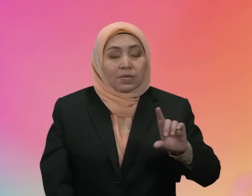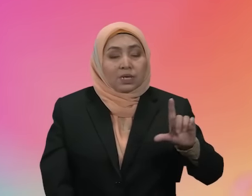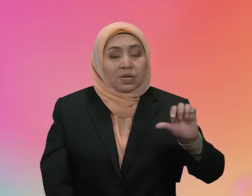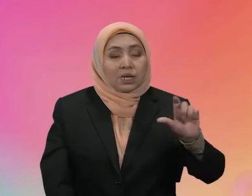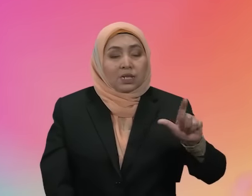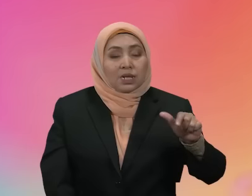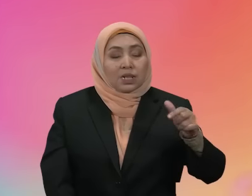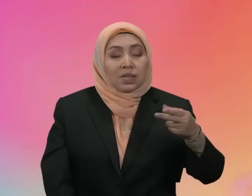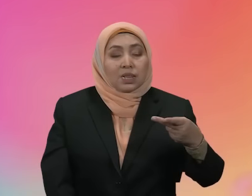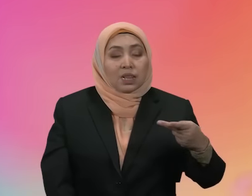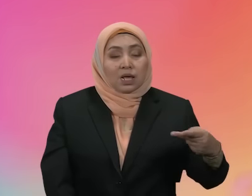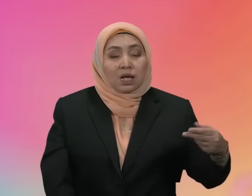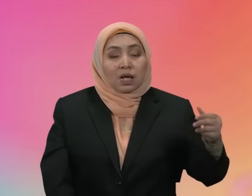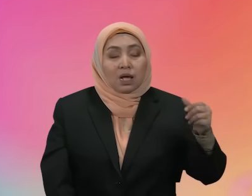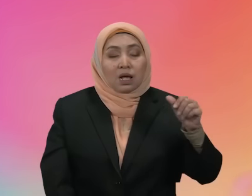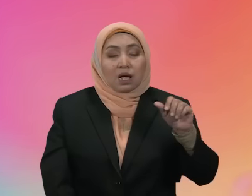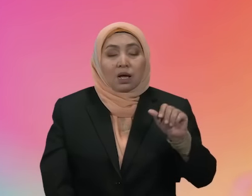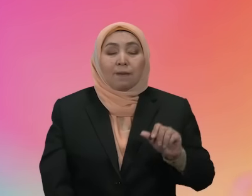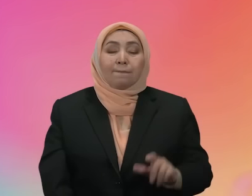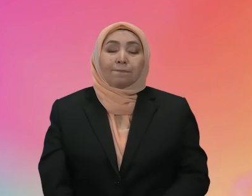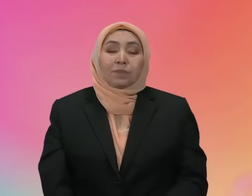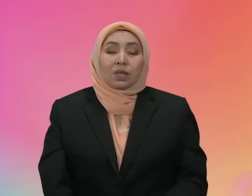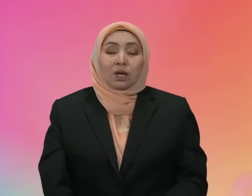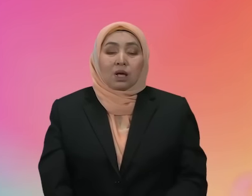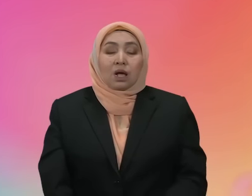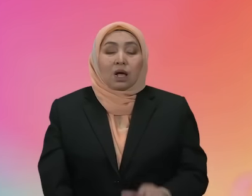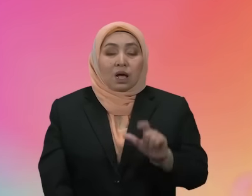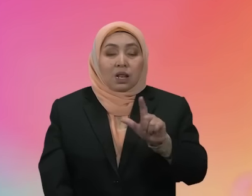سبيل الله. Silakan.